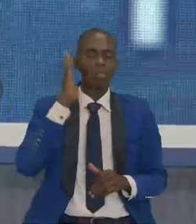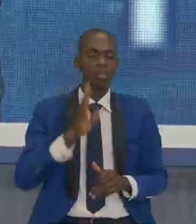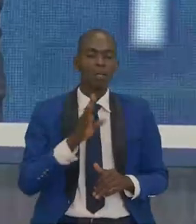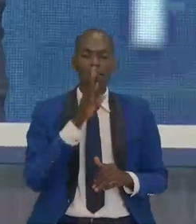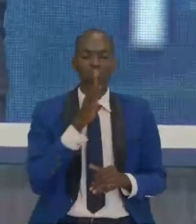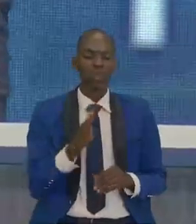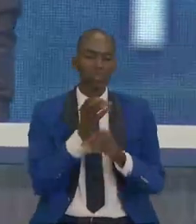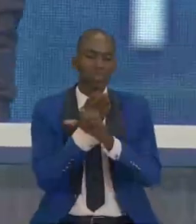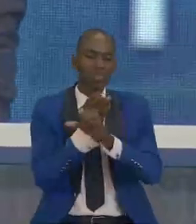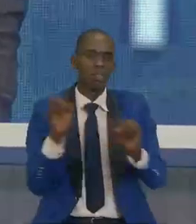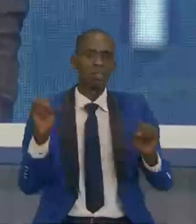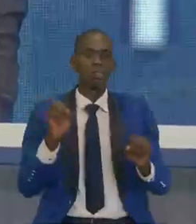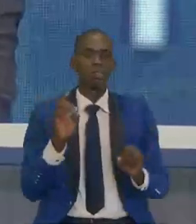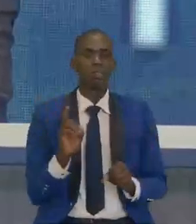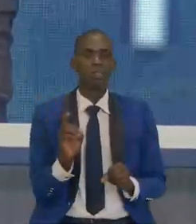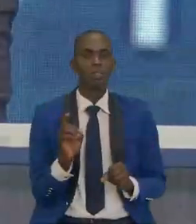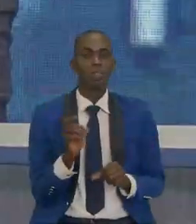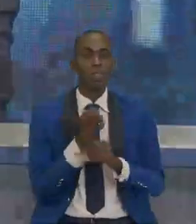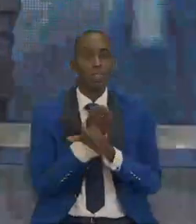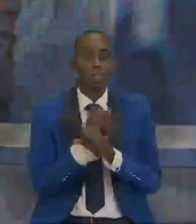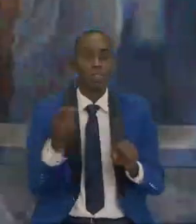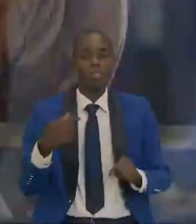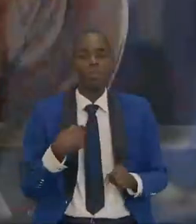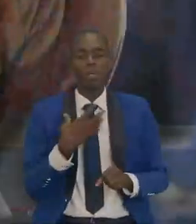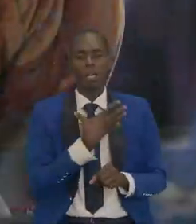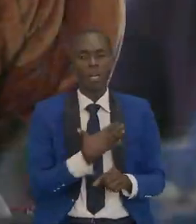Sauve-moi et je serai sauvé.